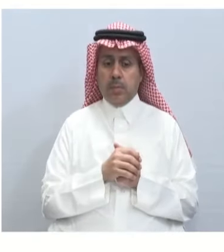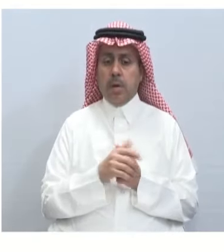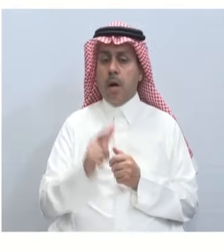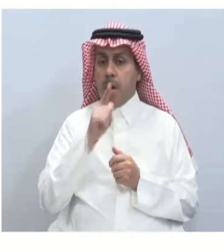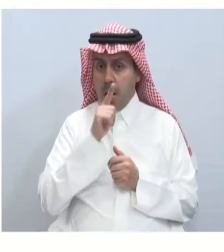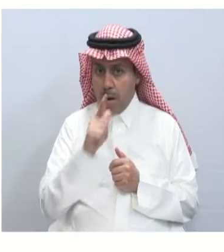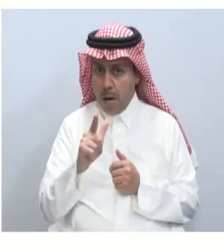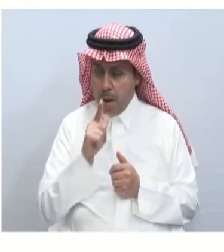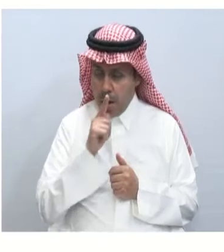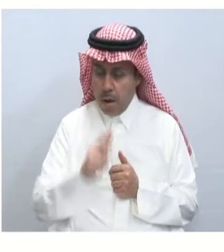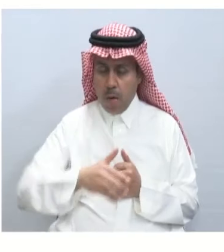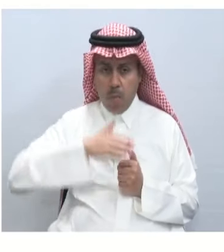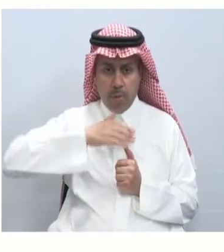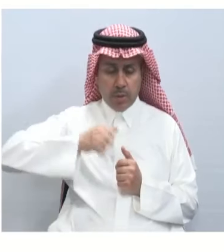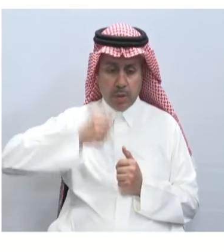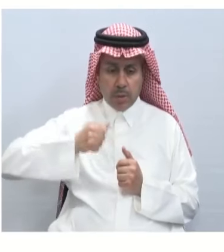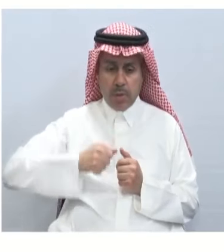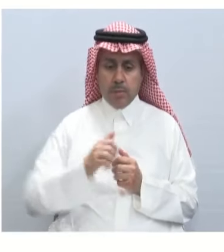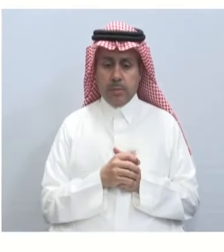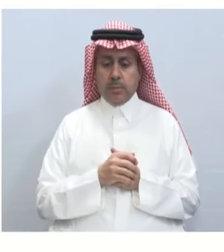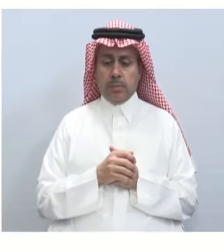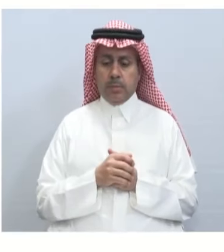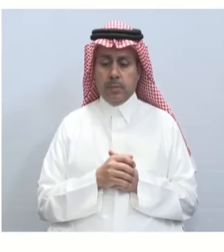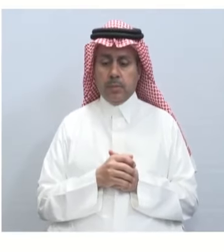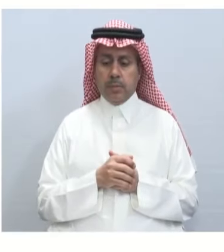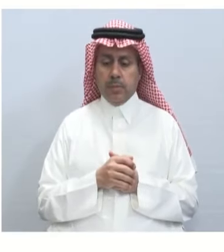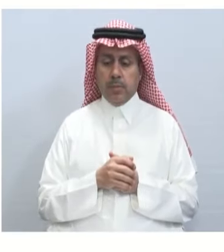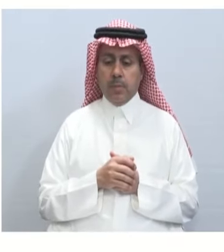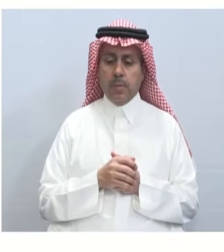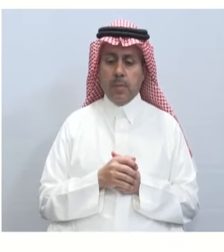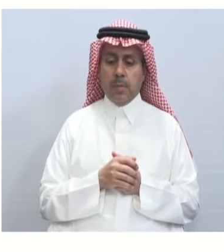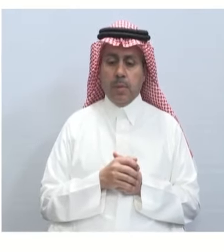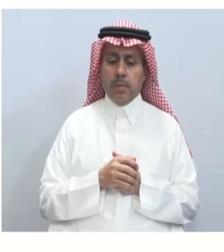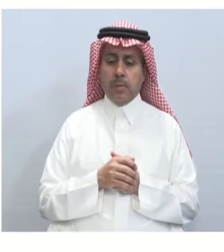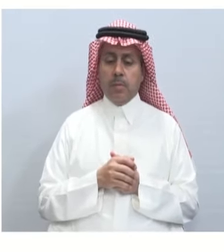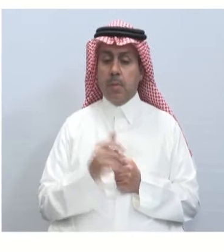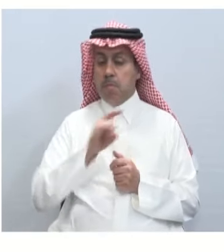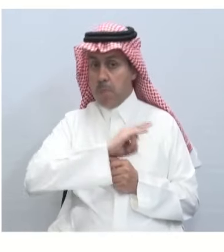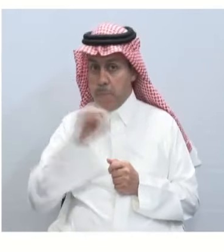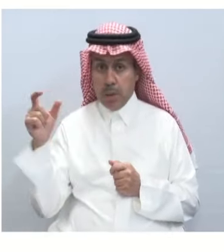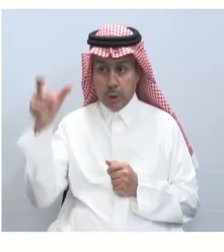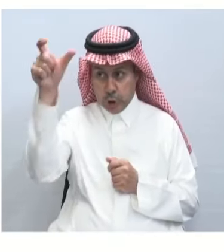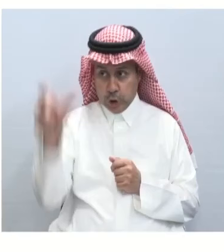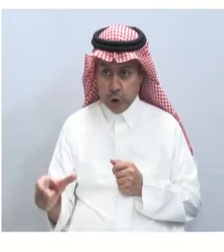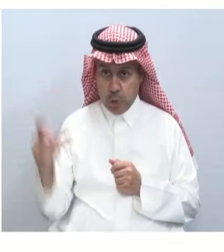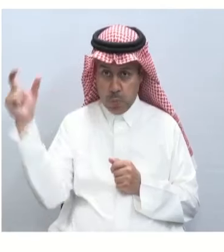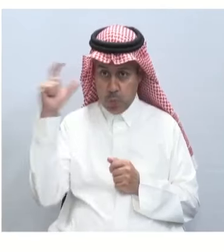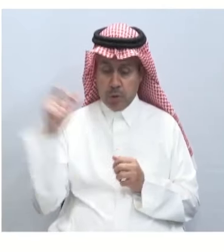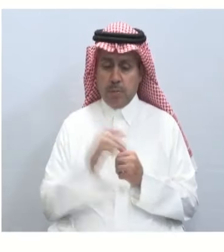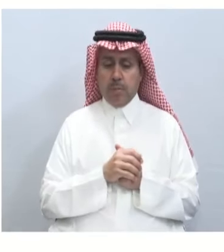عنه قال قال رسول الله صلى الله عليه وسلم ما من